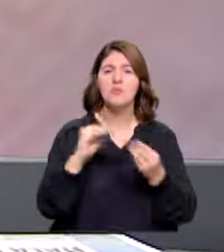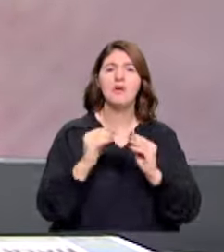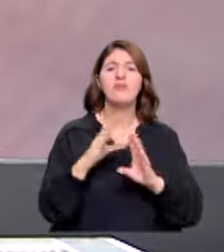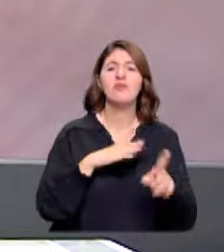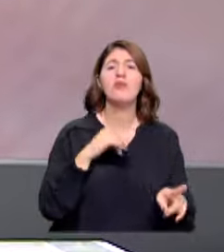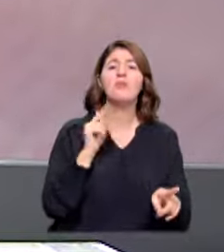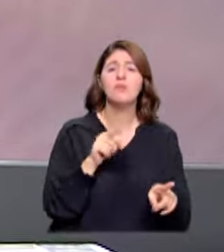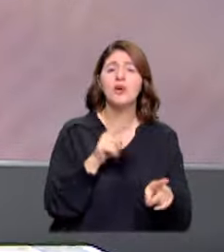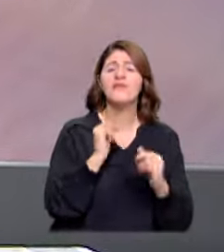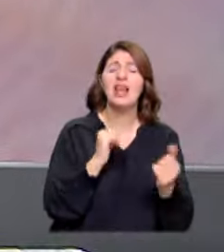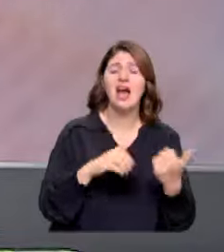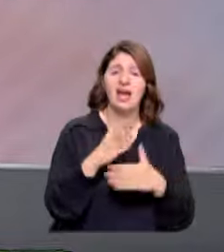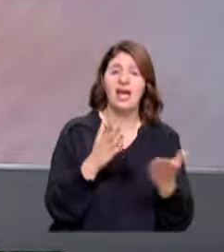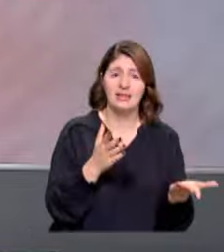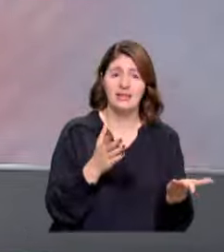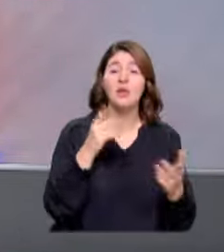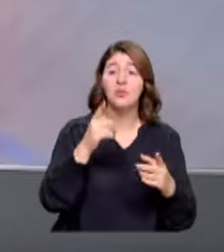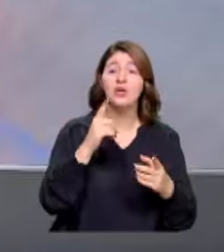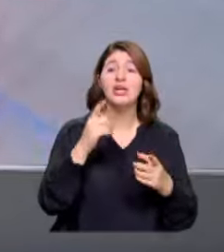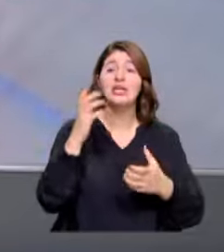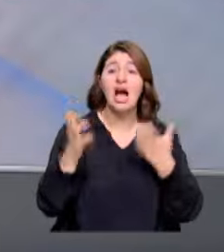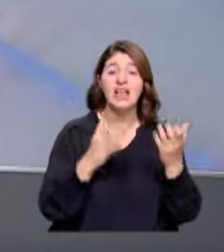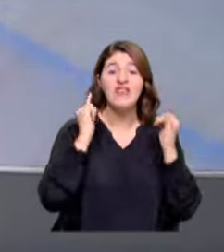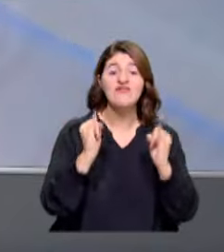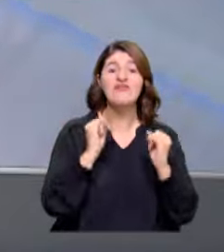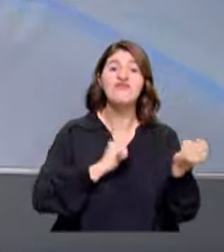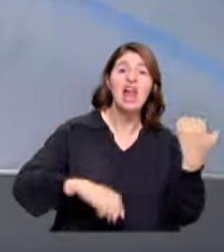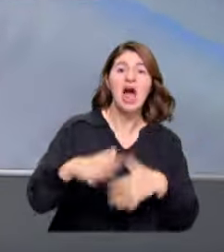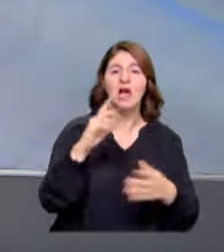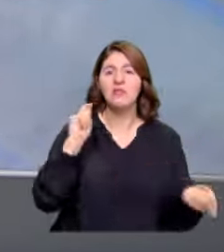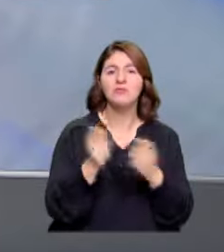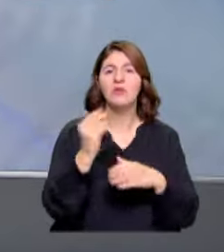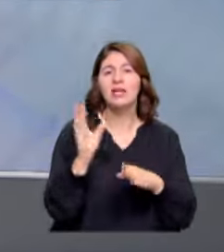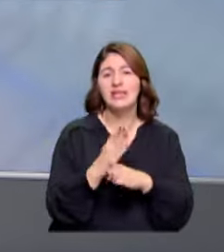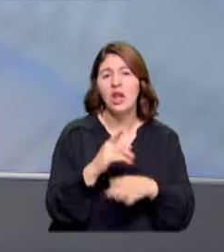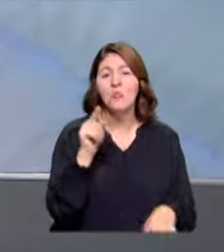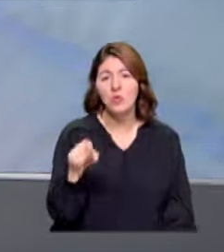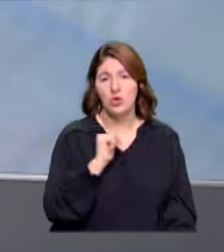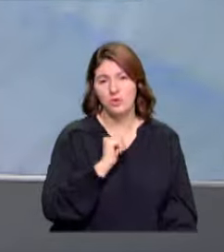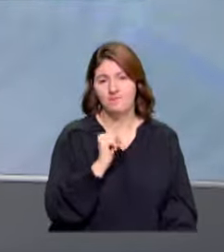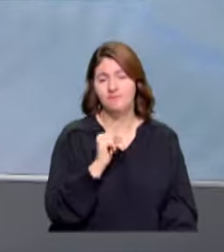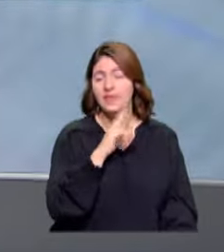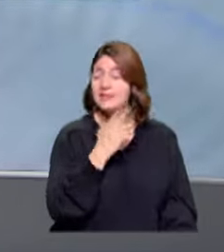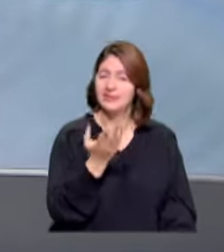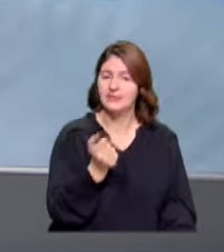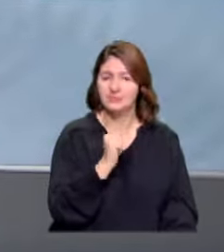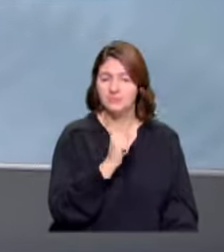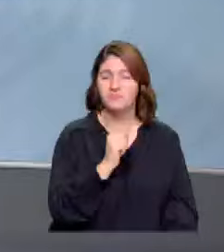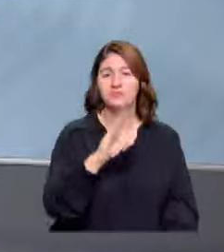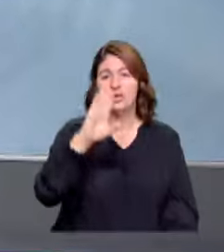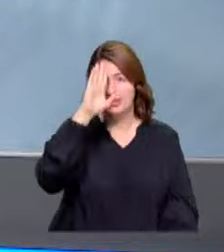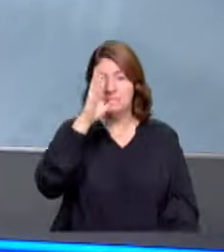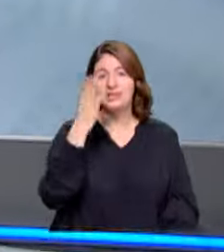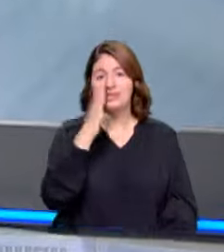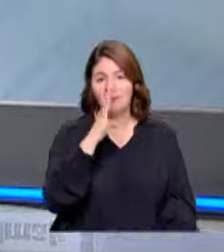bu felaketin, aslında bu yangınların felakete dönüşmesinin en büyük sebebi de bu ne yazık ki efendim.